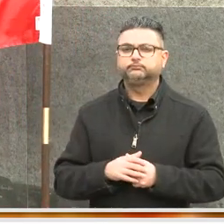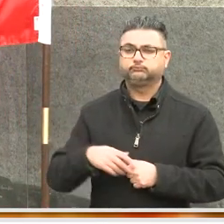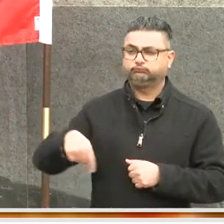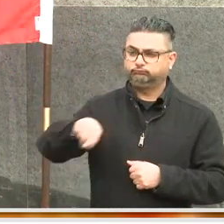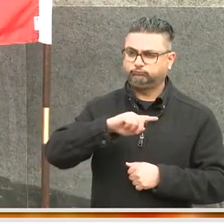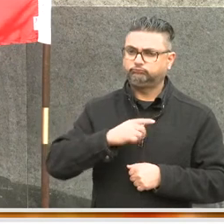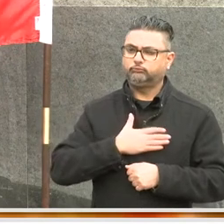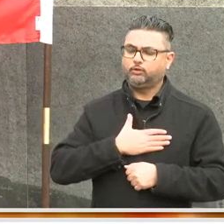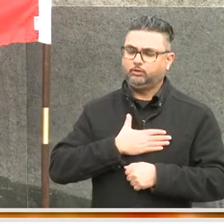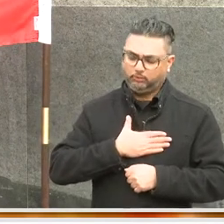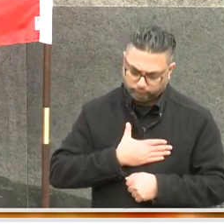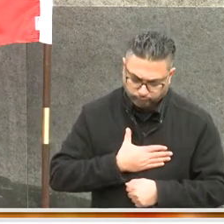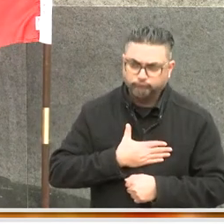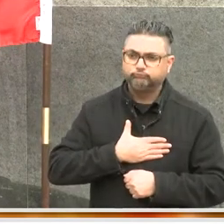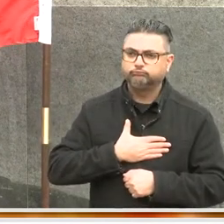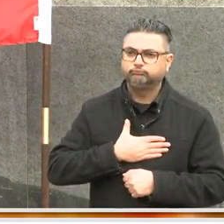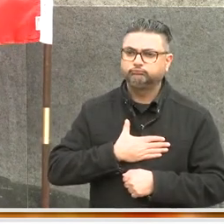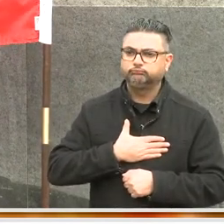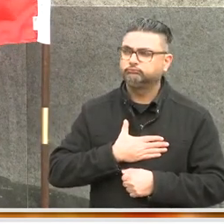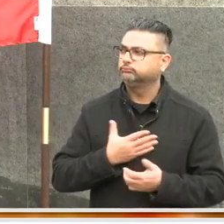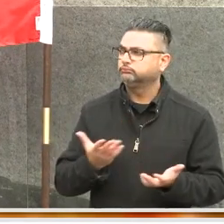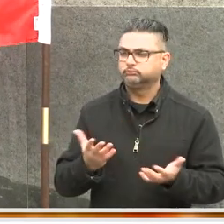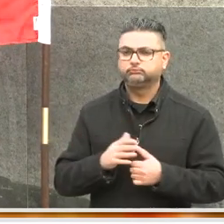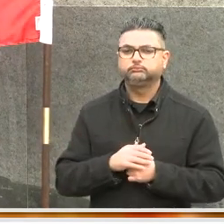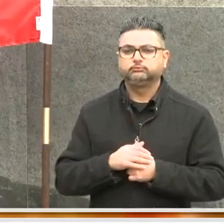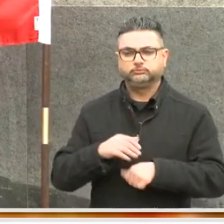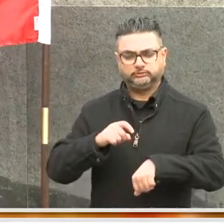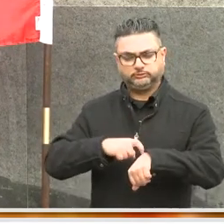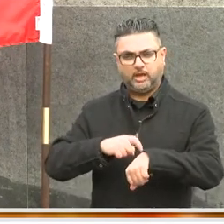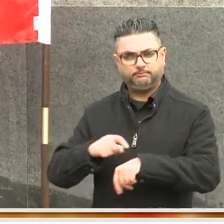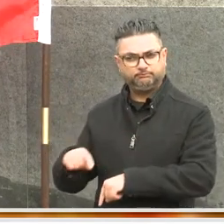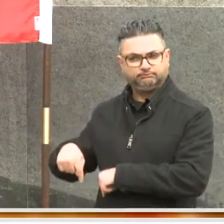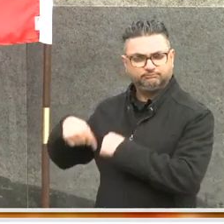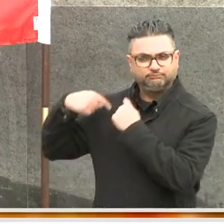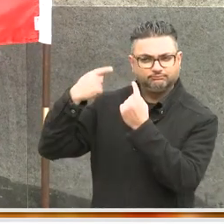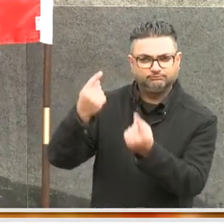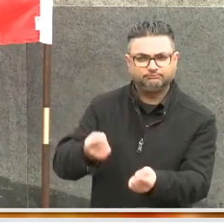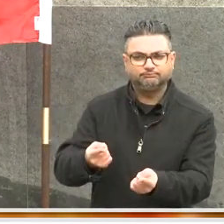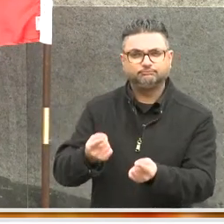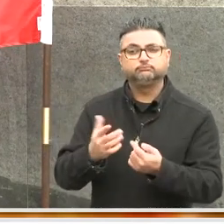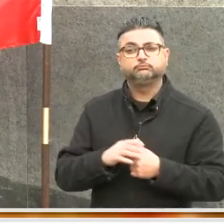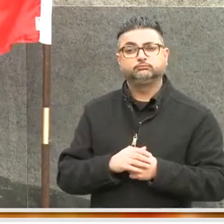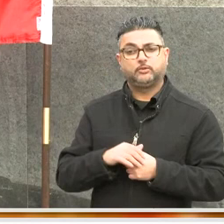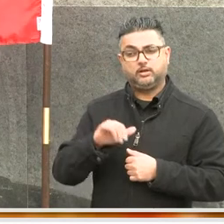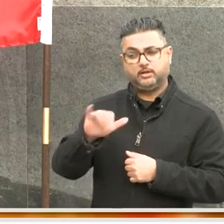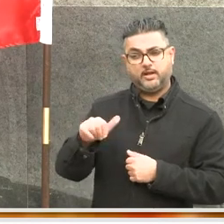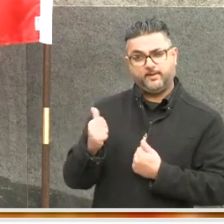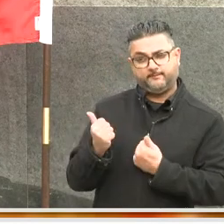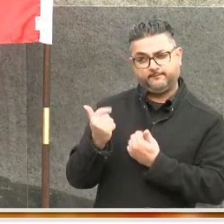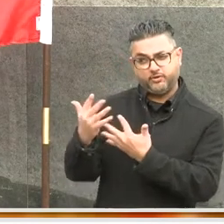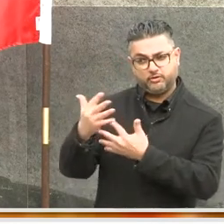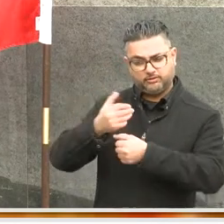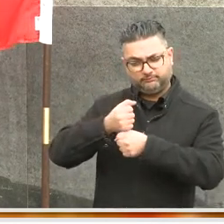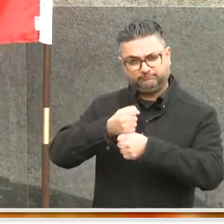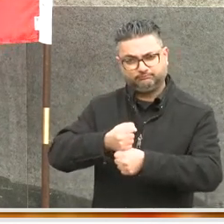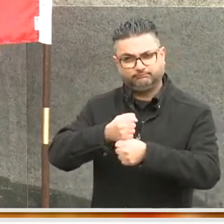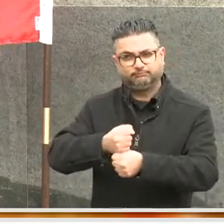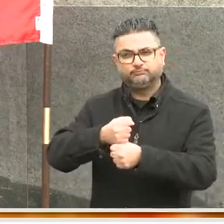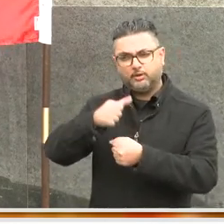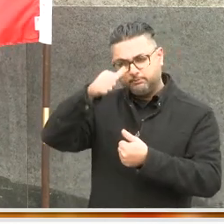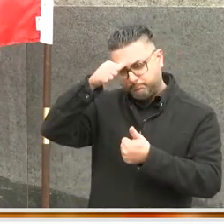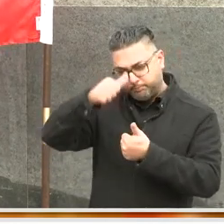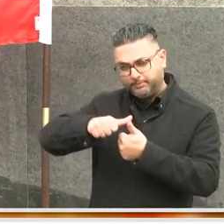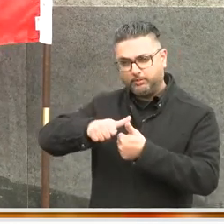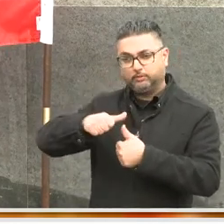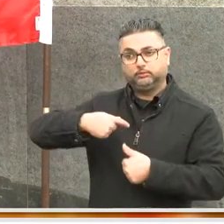time, to carry their torch and never forget. We will remember them.